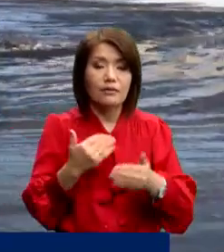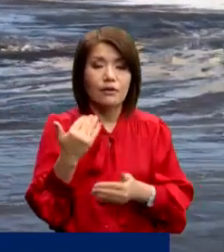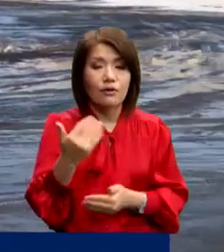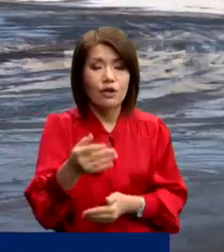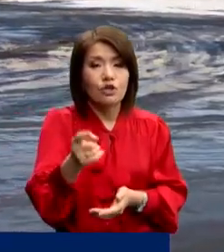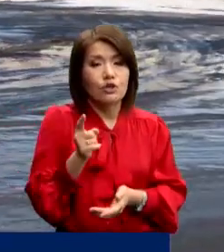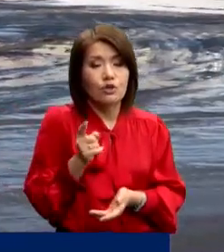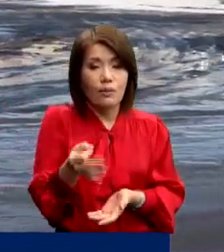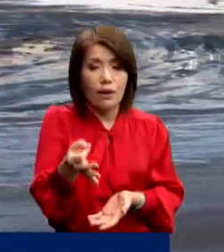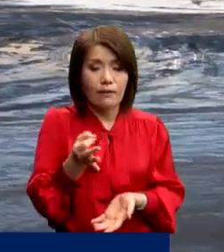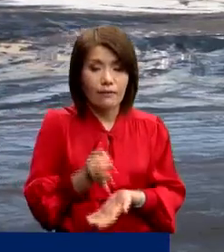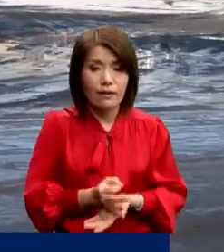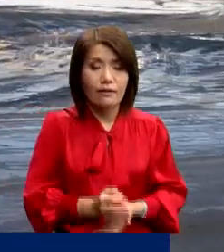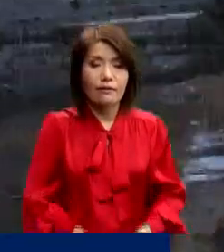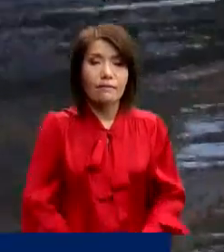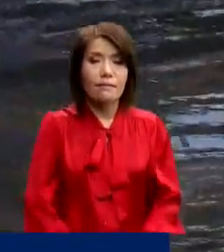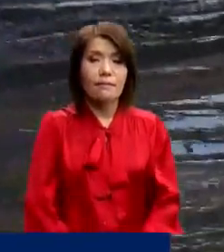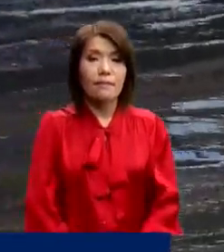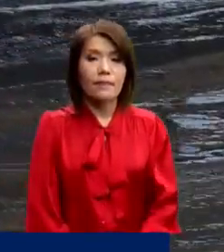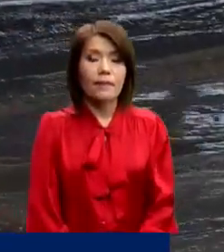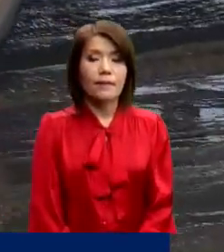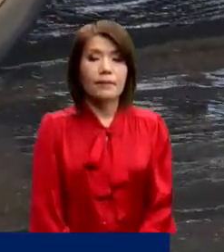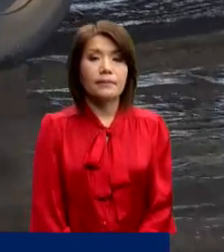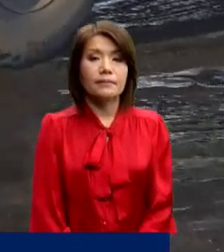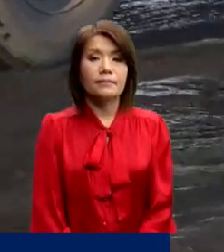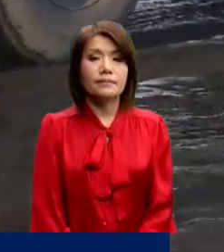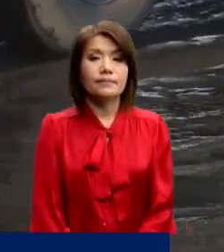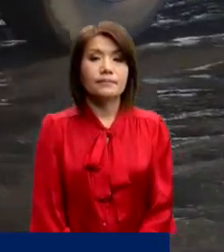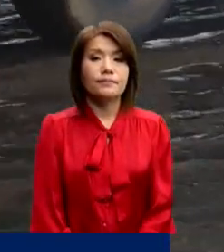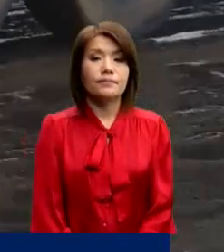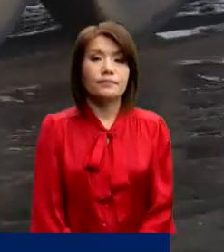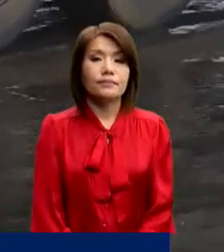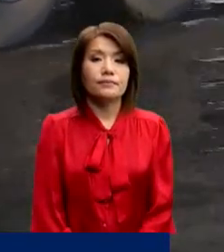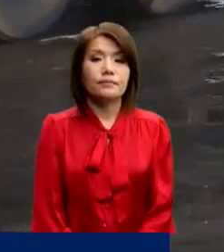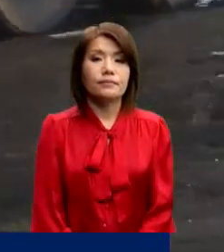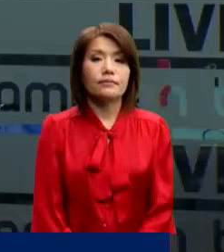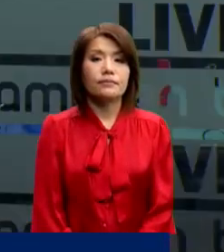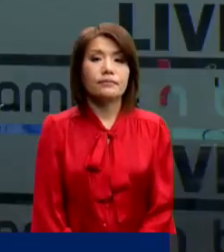Ждем ответа. Айжан Утилова, Габиден Жокушев, телеканал Атамикен Бизнес.